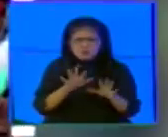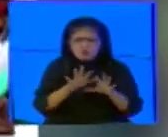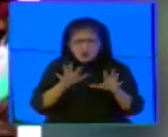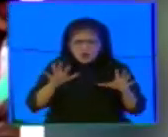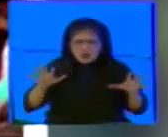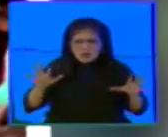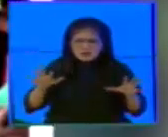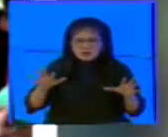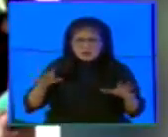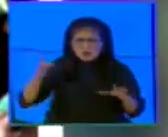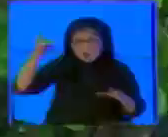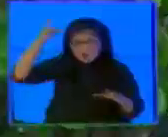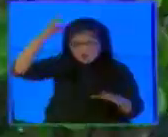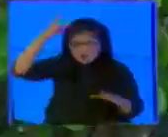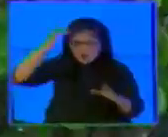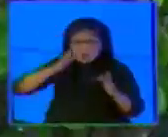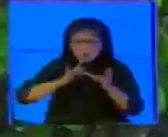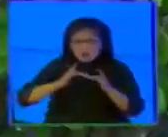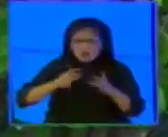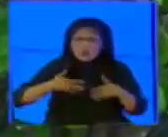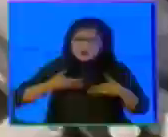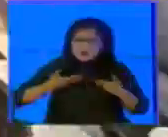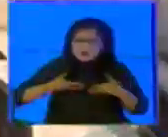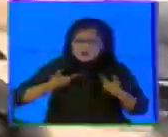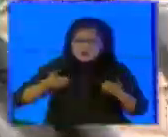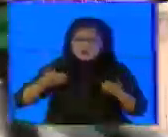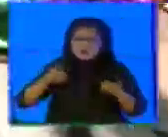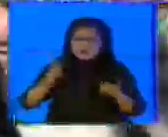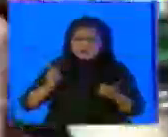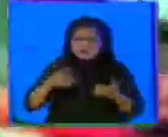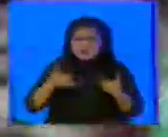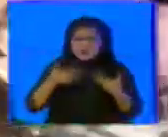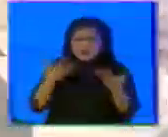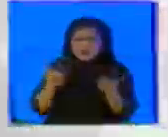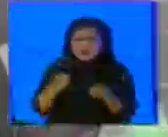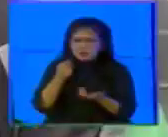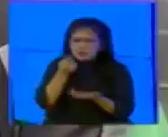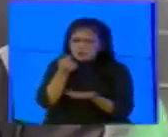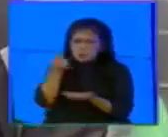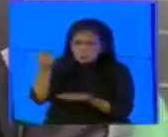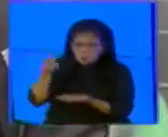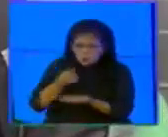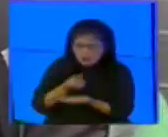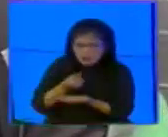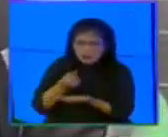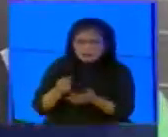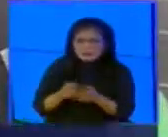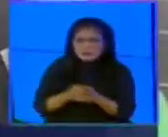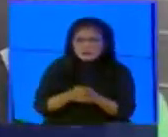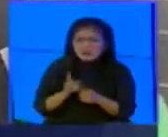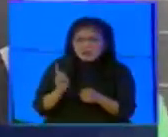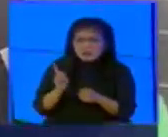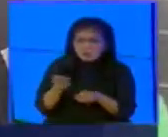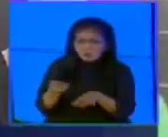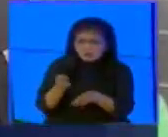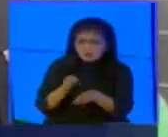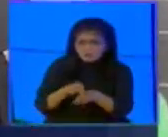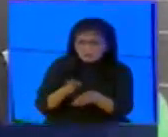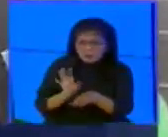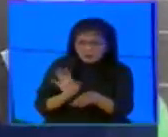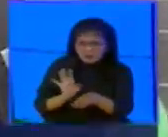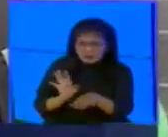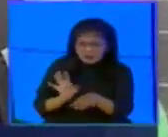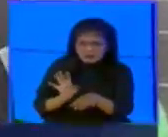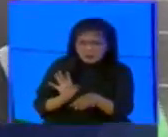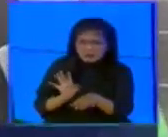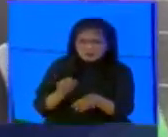gembira dan punya harapan untuk kembali mendapat penghasilan. Kalau tidak diperbolehkan mengangkut penumpang, ini